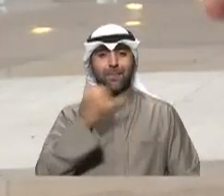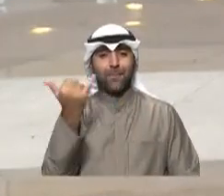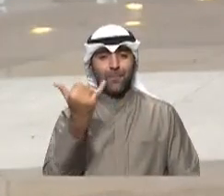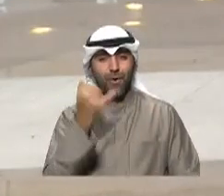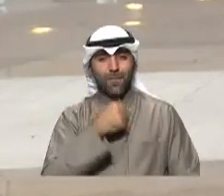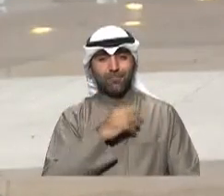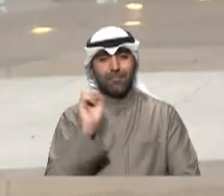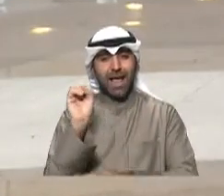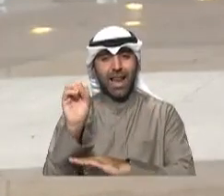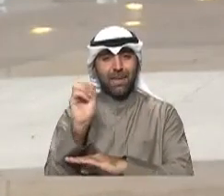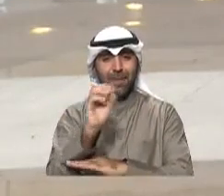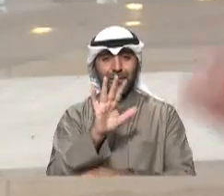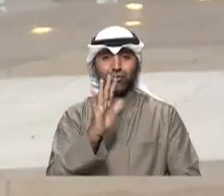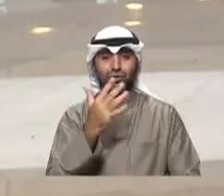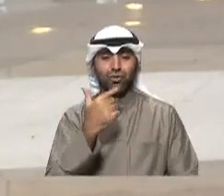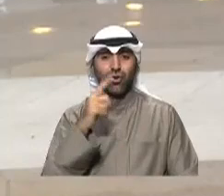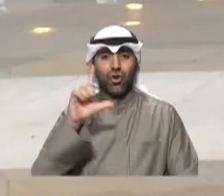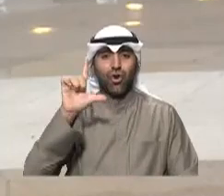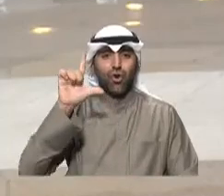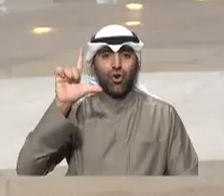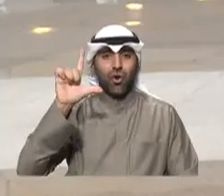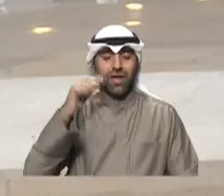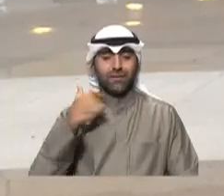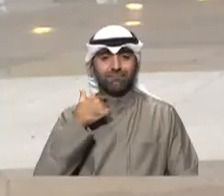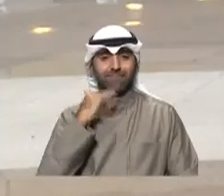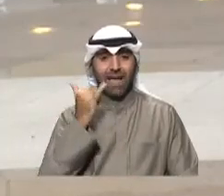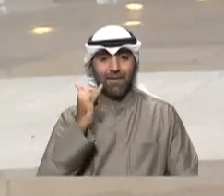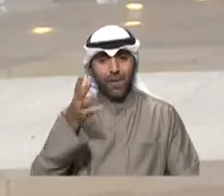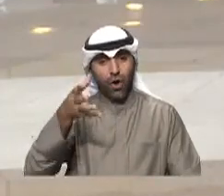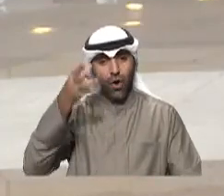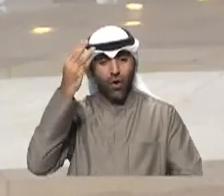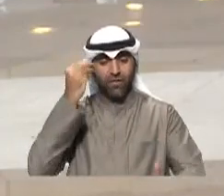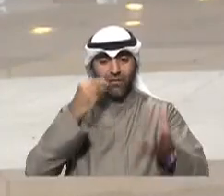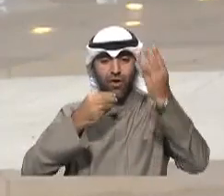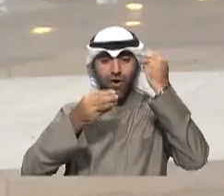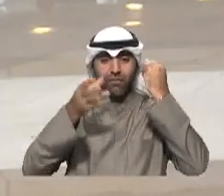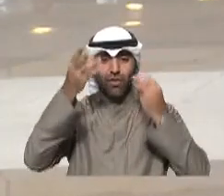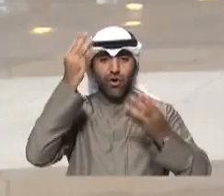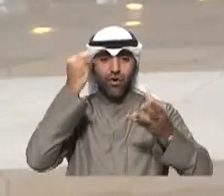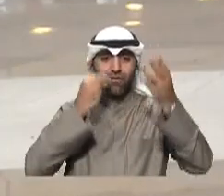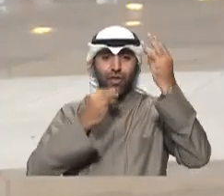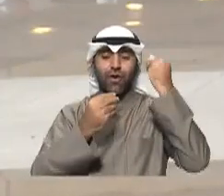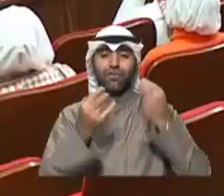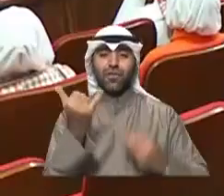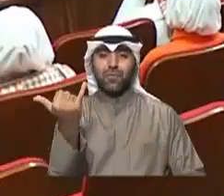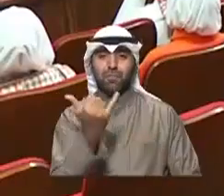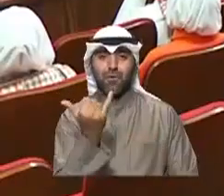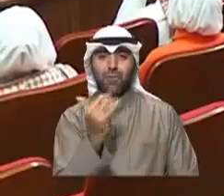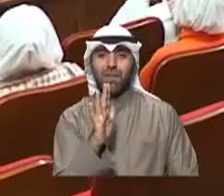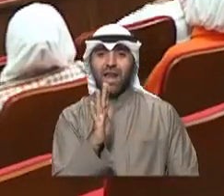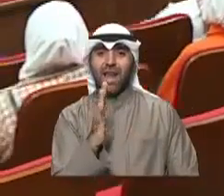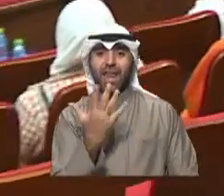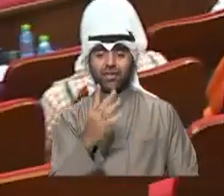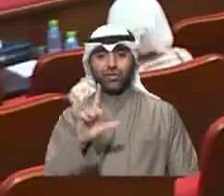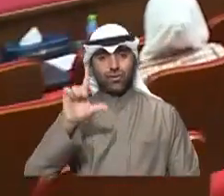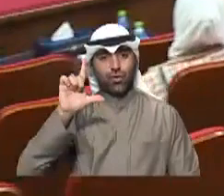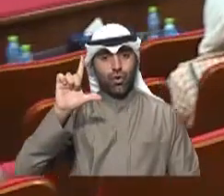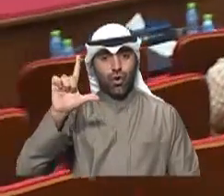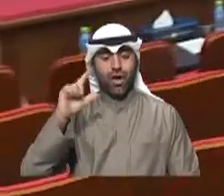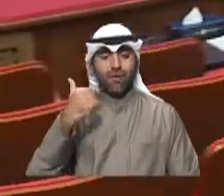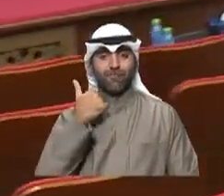فنريد ان يخرجوا هذا الكنز ويستخدموه ويتفاعلوا به اللغه العربيه